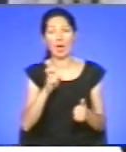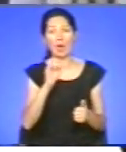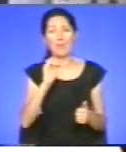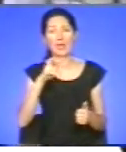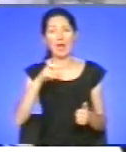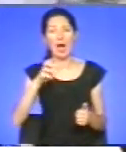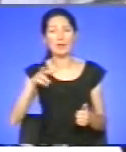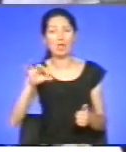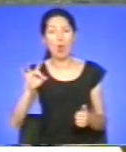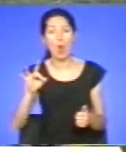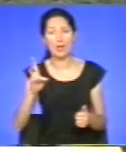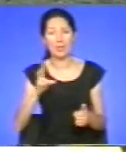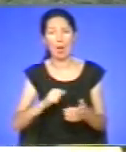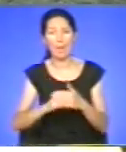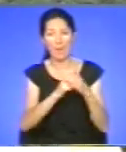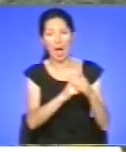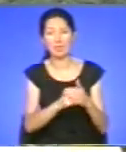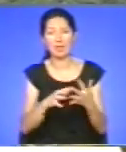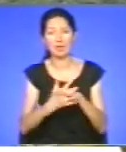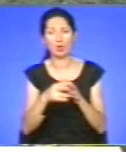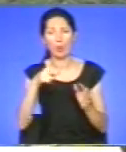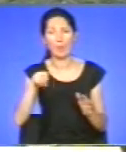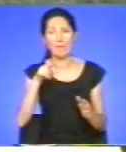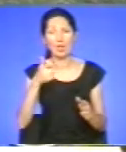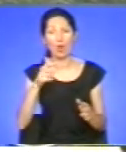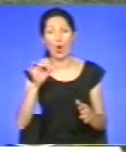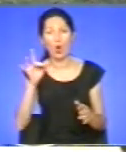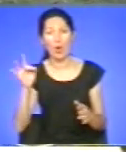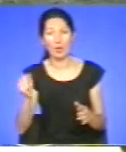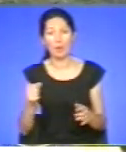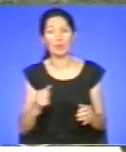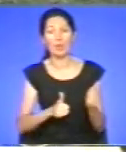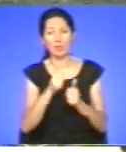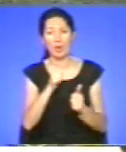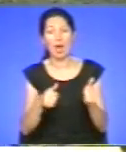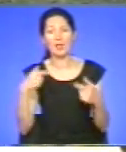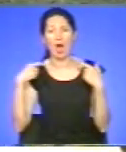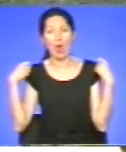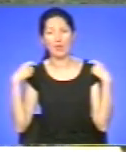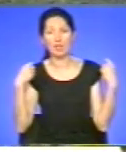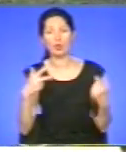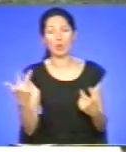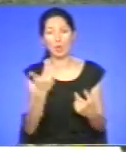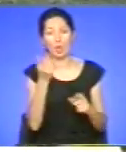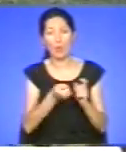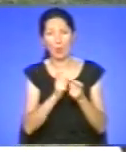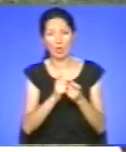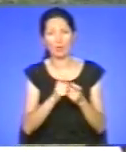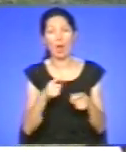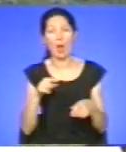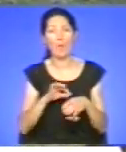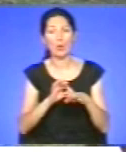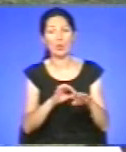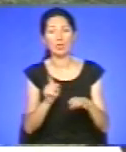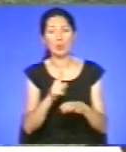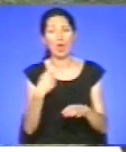Підгородні Тернопільського району. Змагання з офіцерського триборства проводяться в управлінні внутрішніх справ України в Тернопільській області вперше.